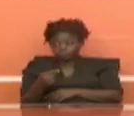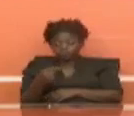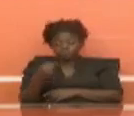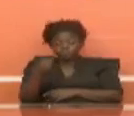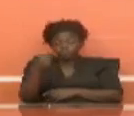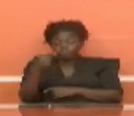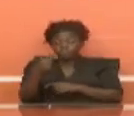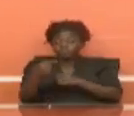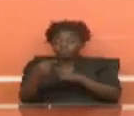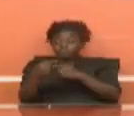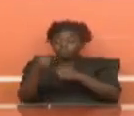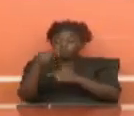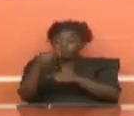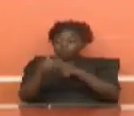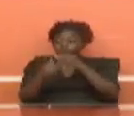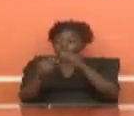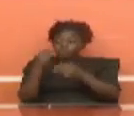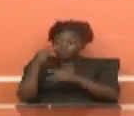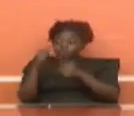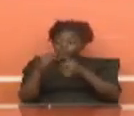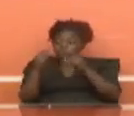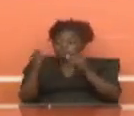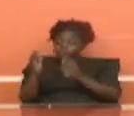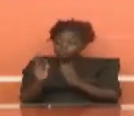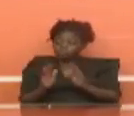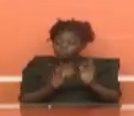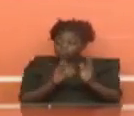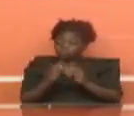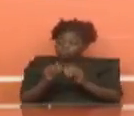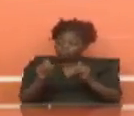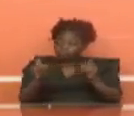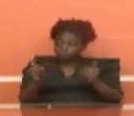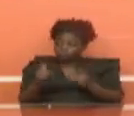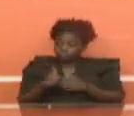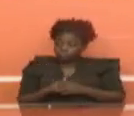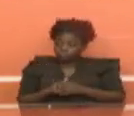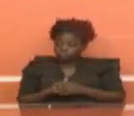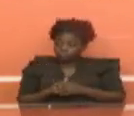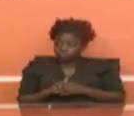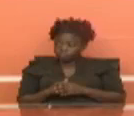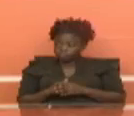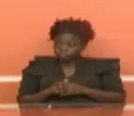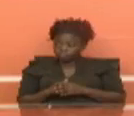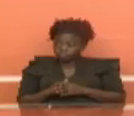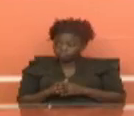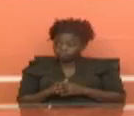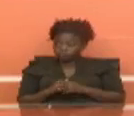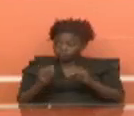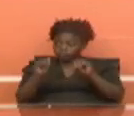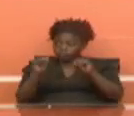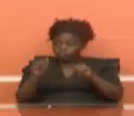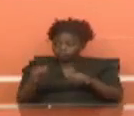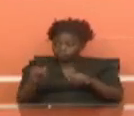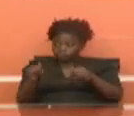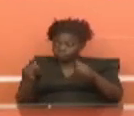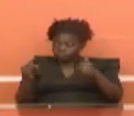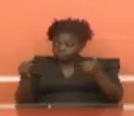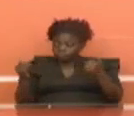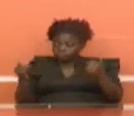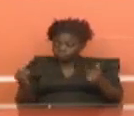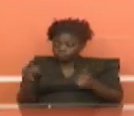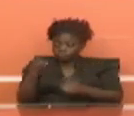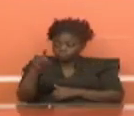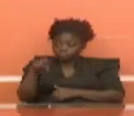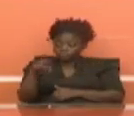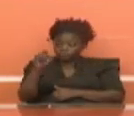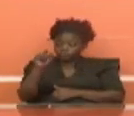farming, ogiraba nayo nga tugitereezeza bulungi, tugyasembolinze kati tusobola okutuuzaako pots